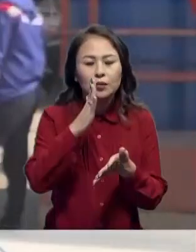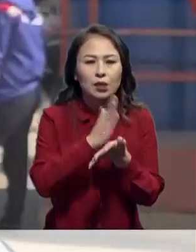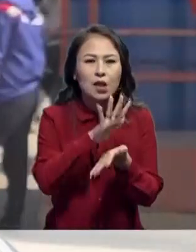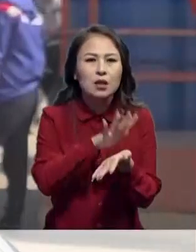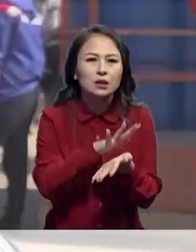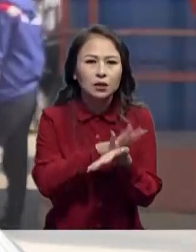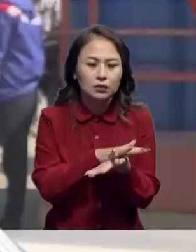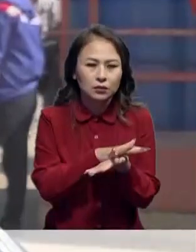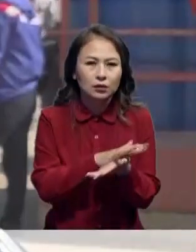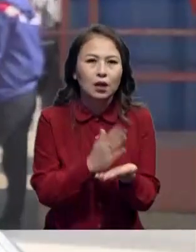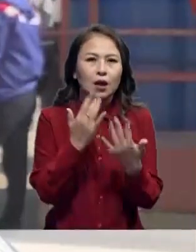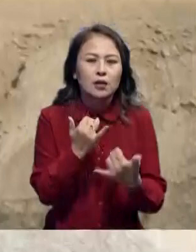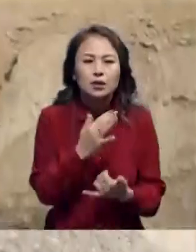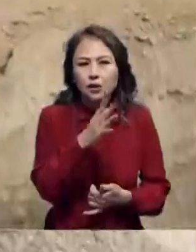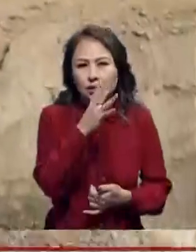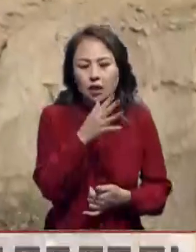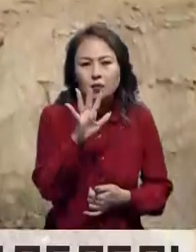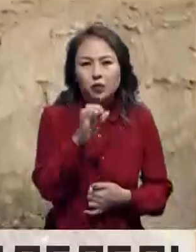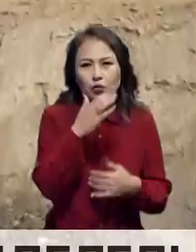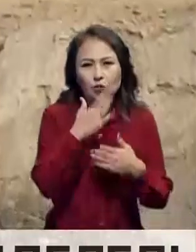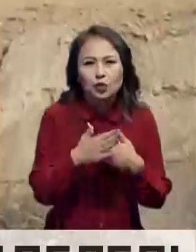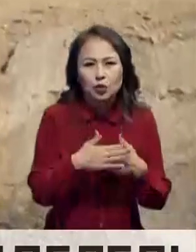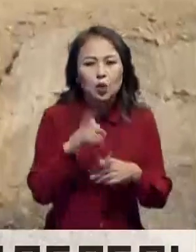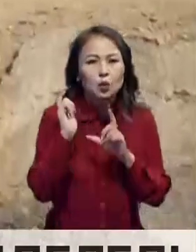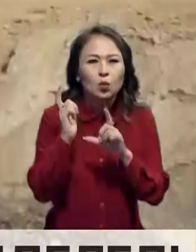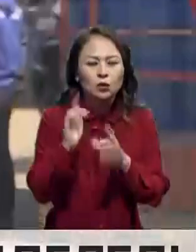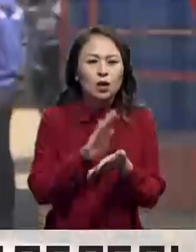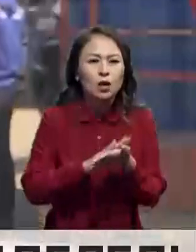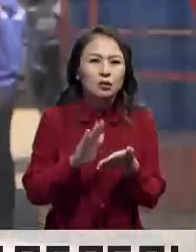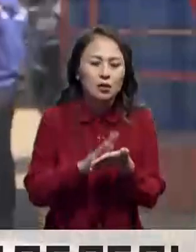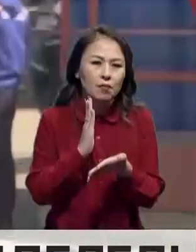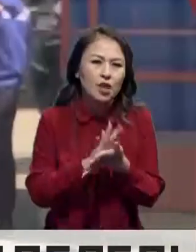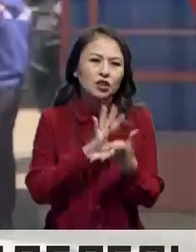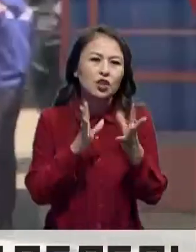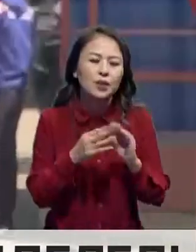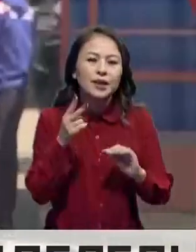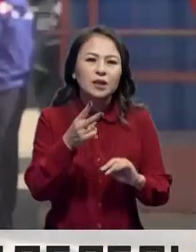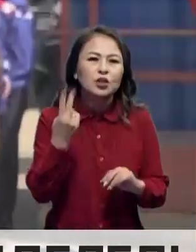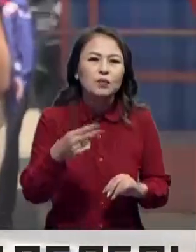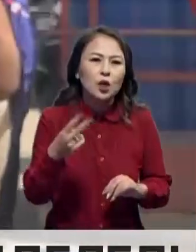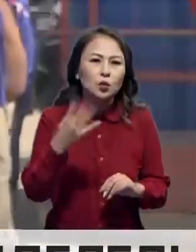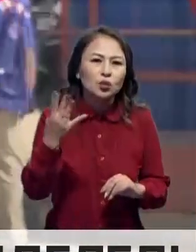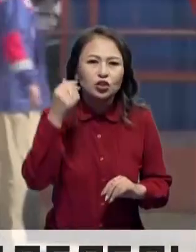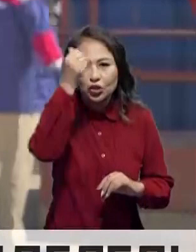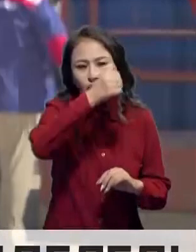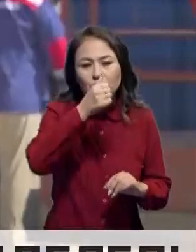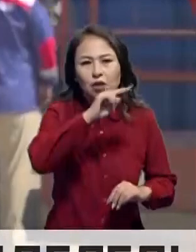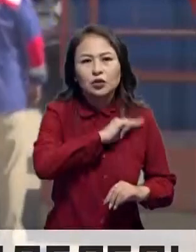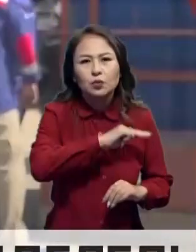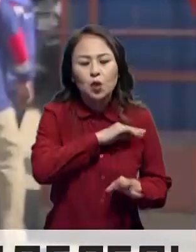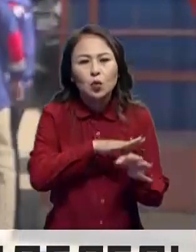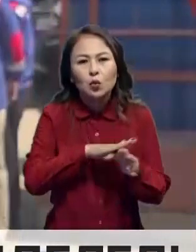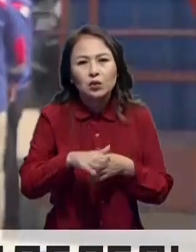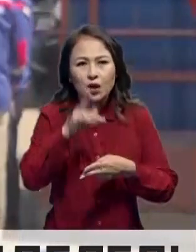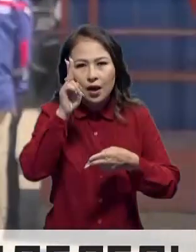бар. Қазіргі кезде 500 мыңға тонна қалдықтар тазалады. Жалпы 2024 жылы осы жұмыстарды толықтай